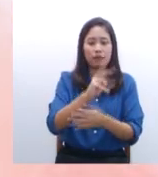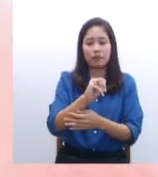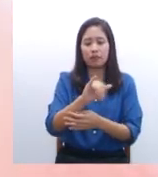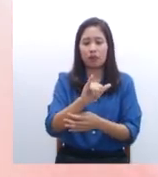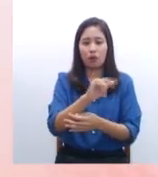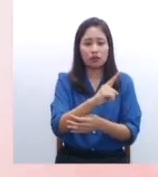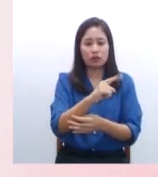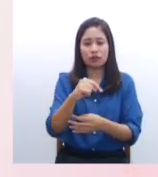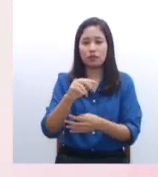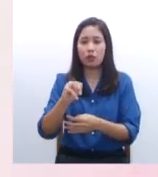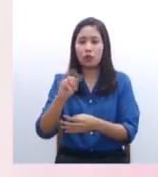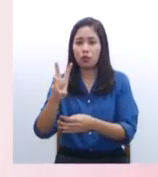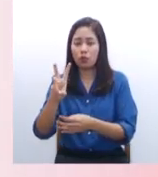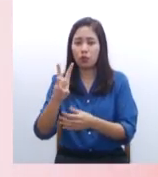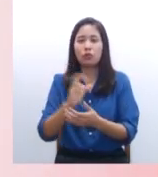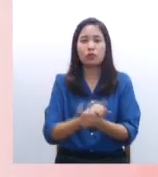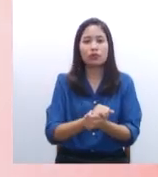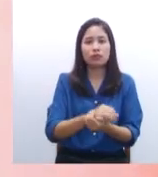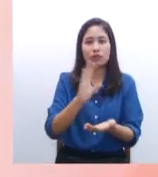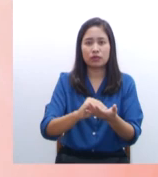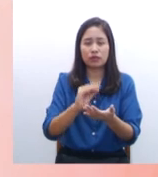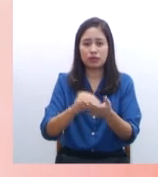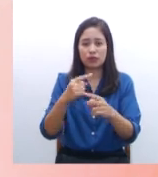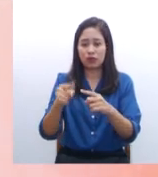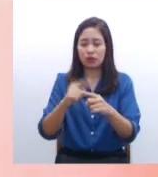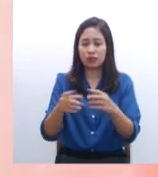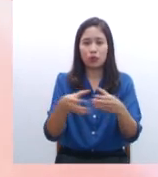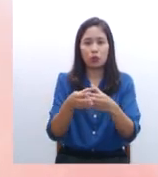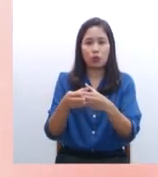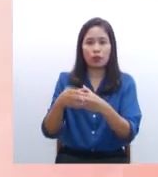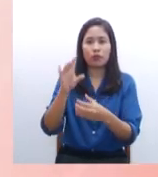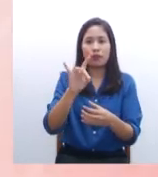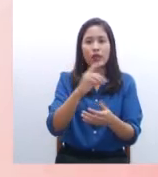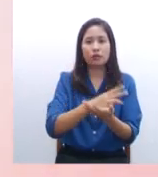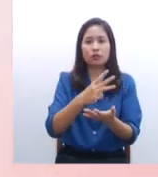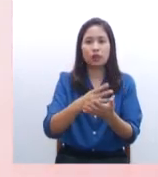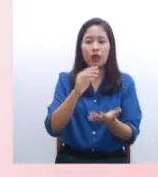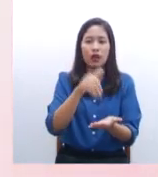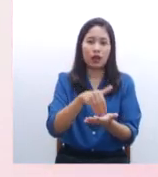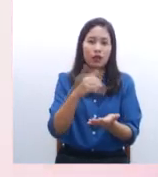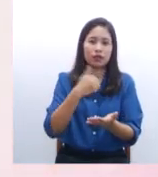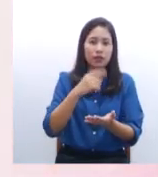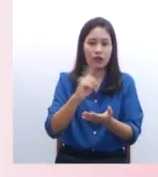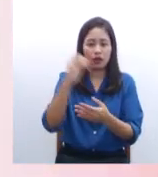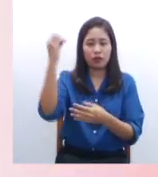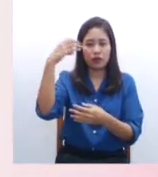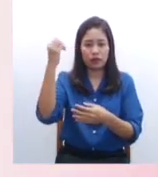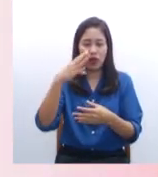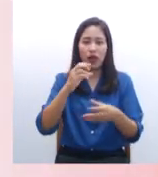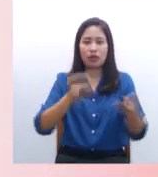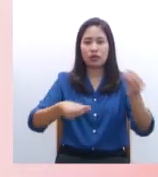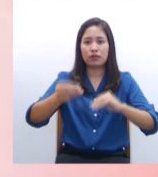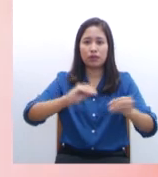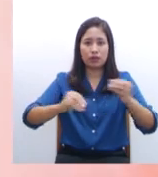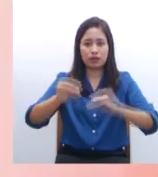6นะครับซึ่งข้อสอบจะครอบคลุมใน8วิชาหลักนะครับประกอบด้วยวิชาฟิสิกส์วิชาเคมีนะครับ